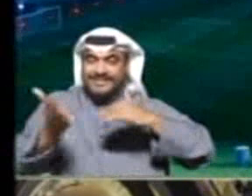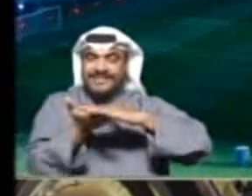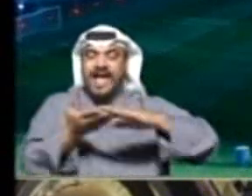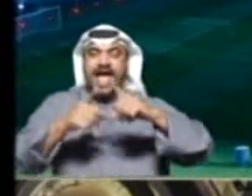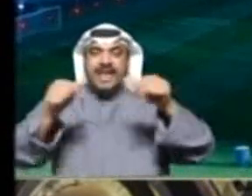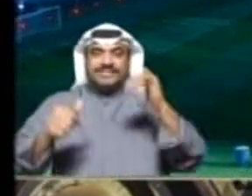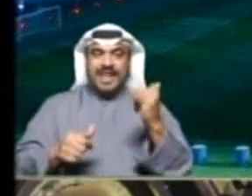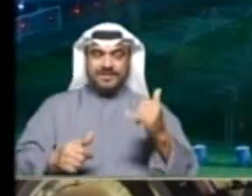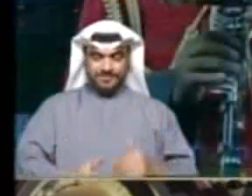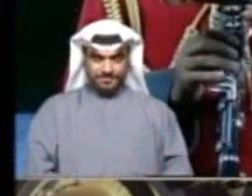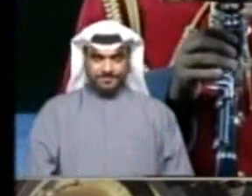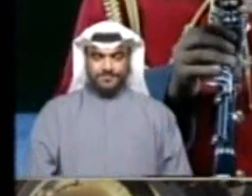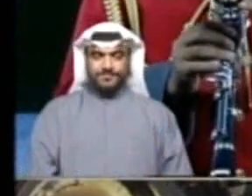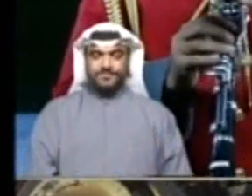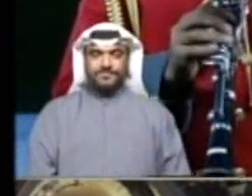العربية.